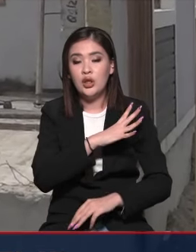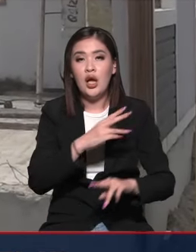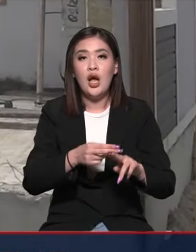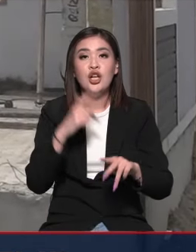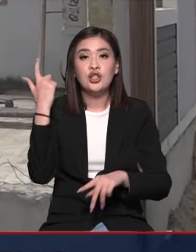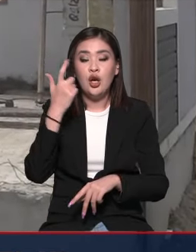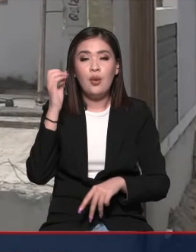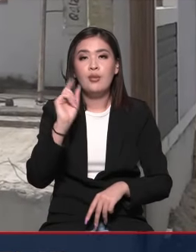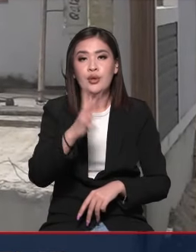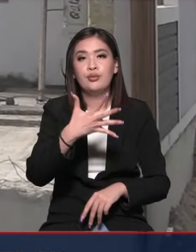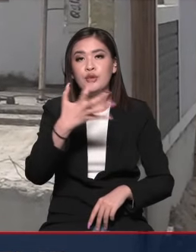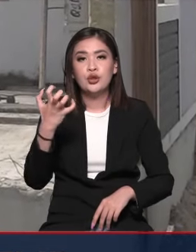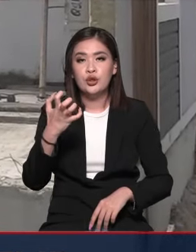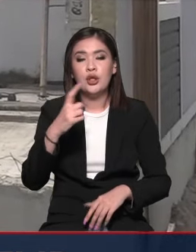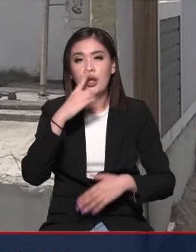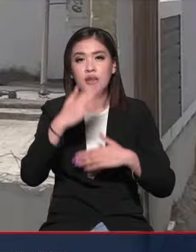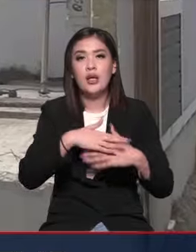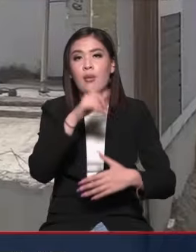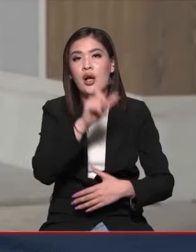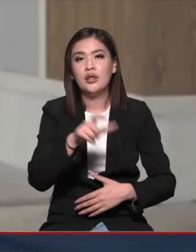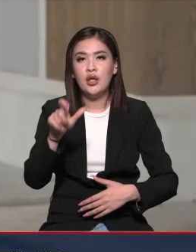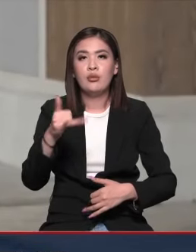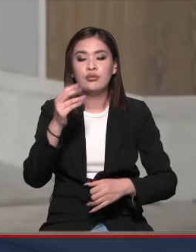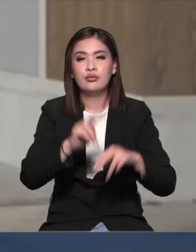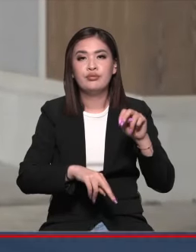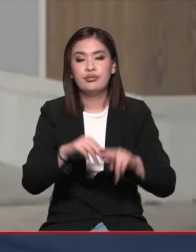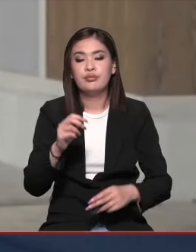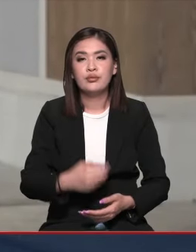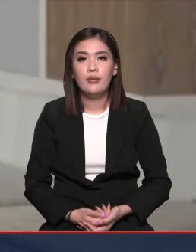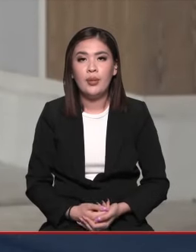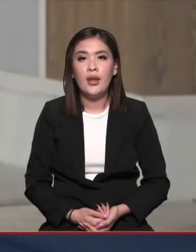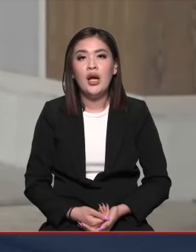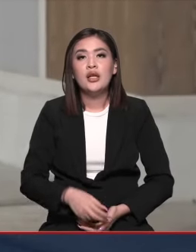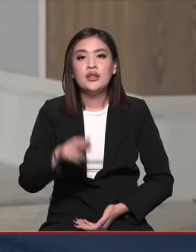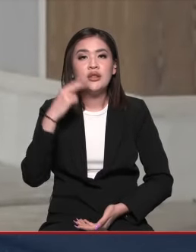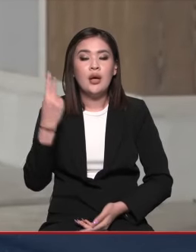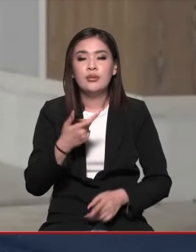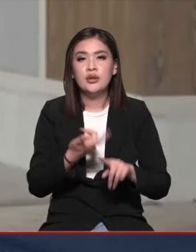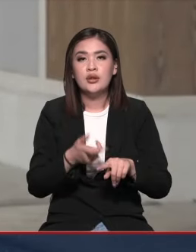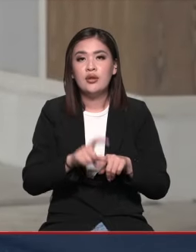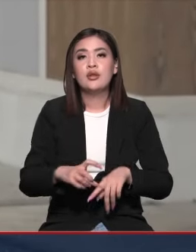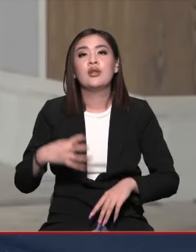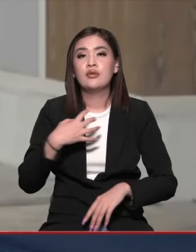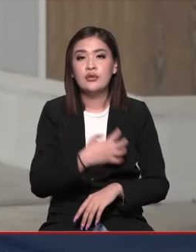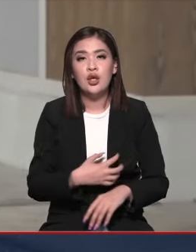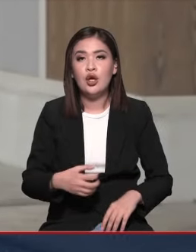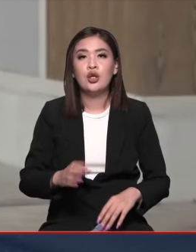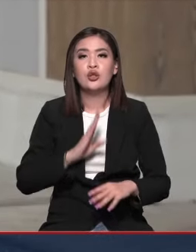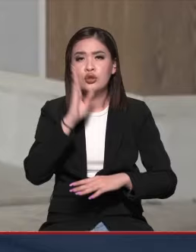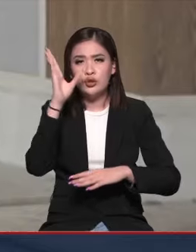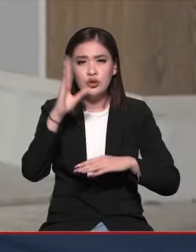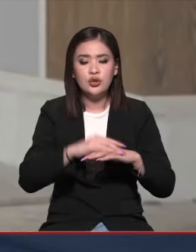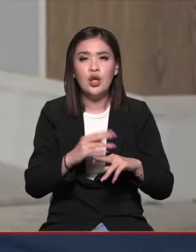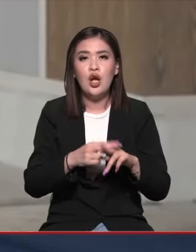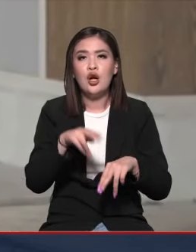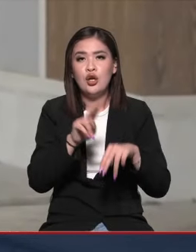шаруаларға 1500-ден астам адам жұмылдырылды. Үйлердің сапасы басты назарда. Бұл жерде күні-түні құрылысшылар жұмыс істеп